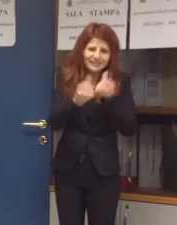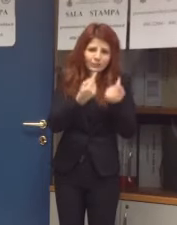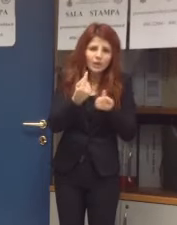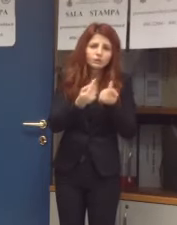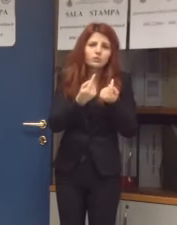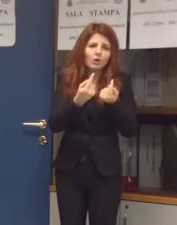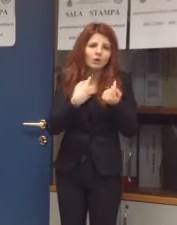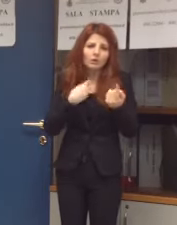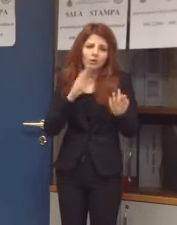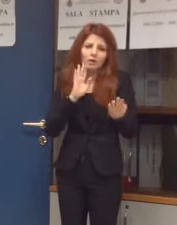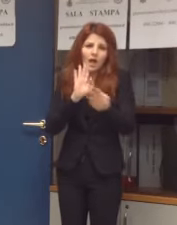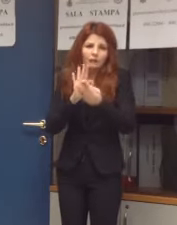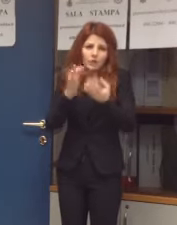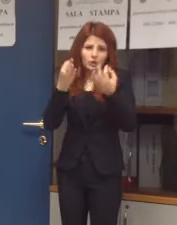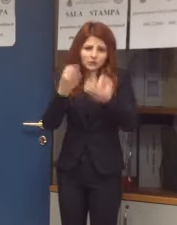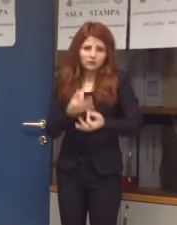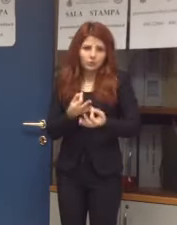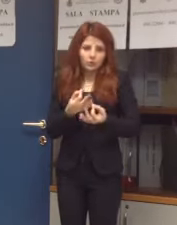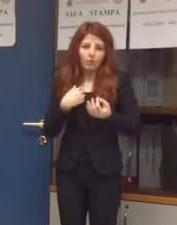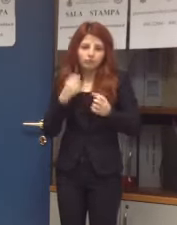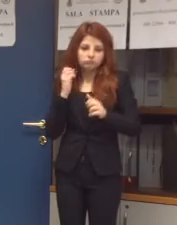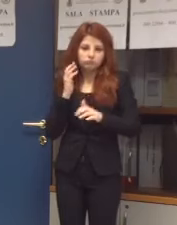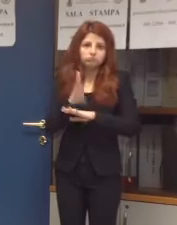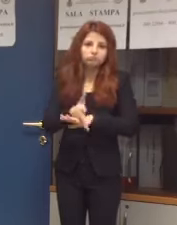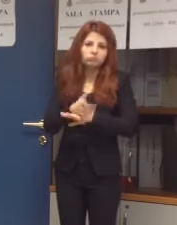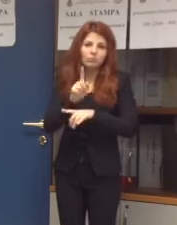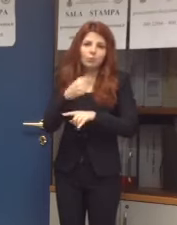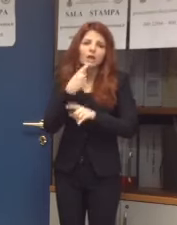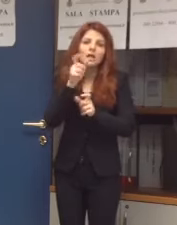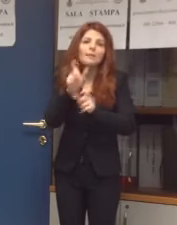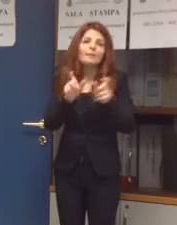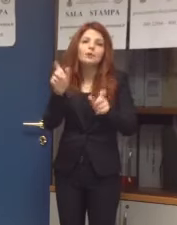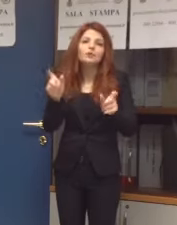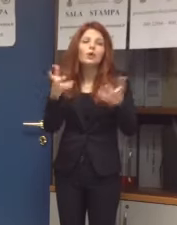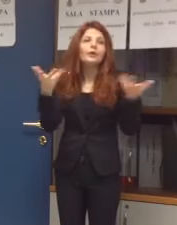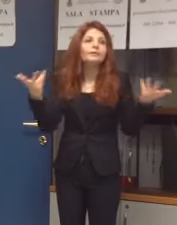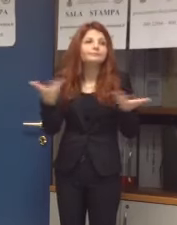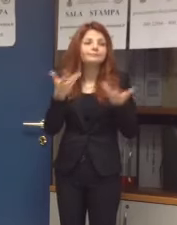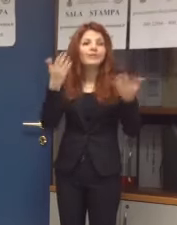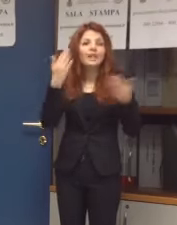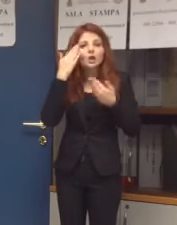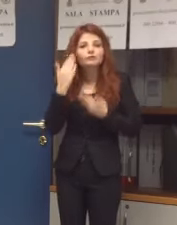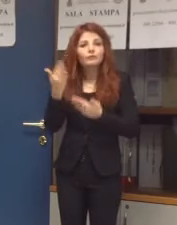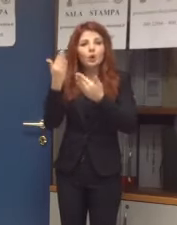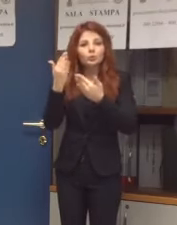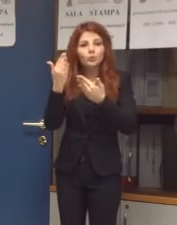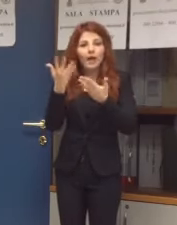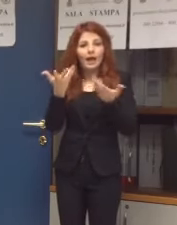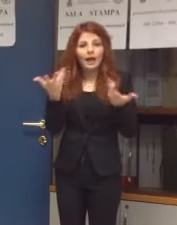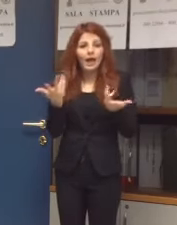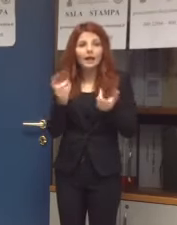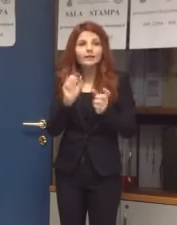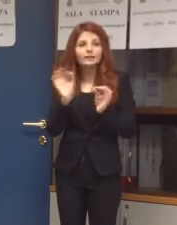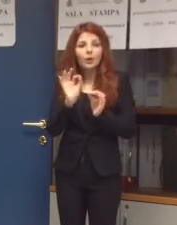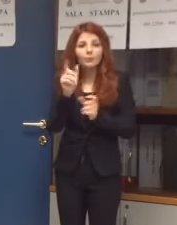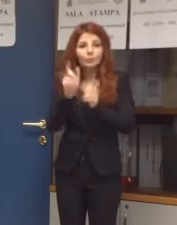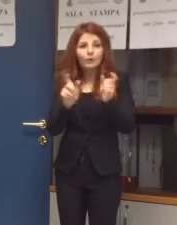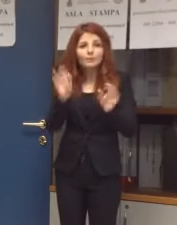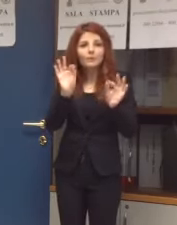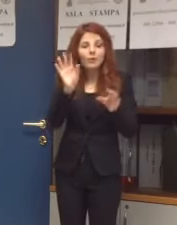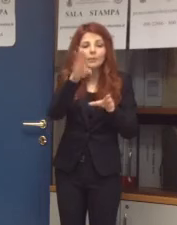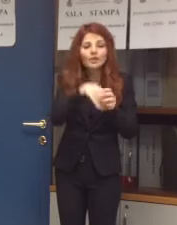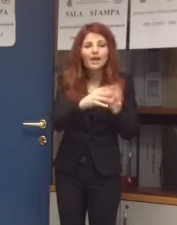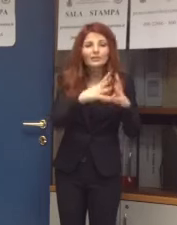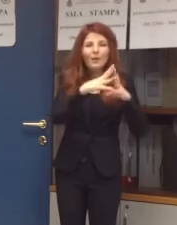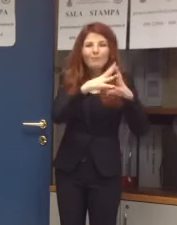delle situazioni di difficoltà, soprattutto per coloro che vivono nelle baracche e alcuni, diciamo, passaggi di residenza non si sono perfezionati,